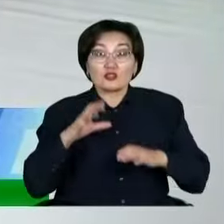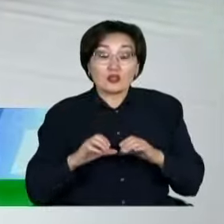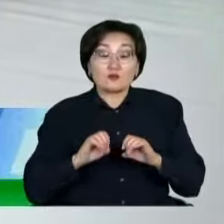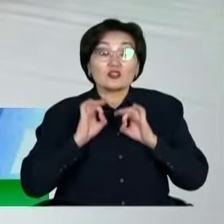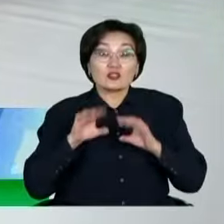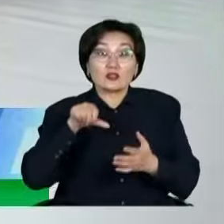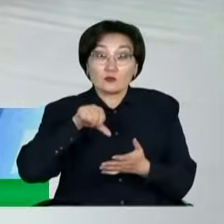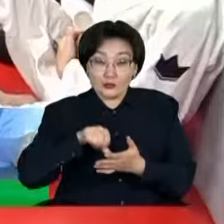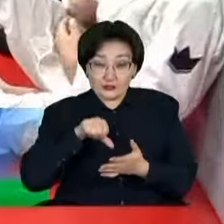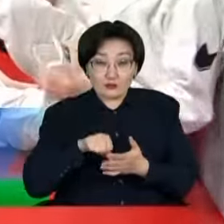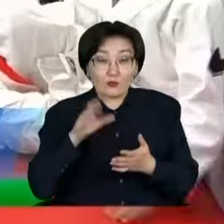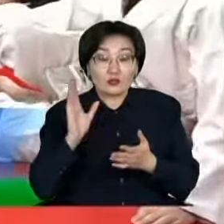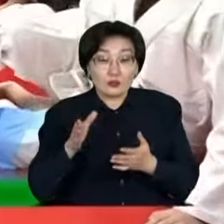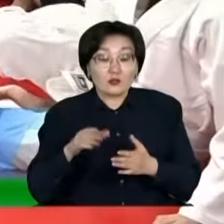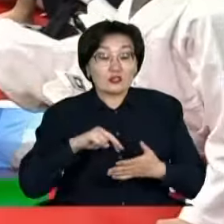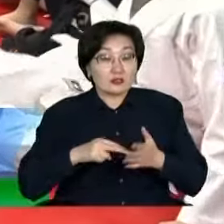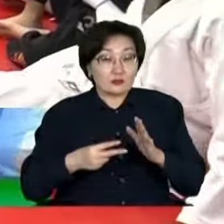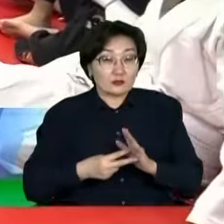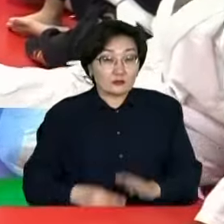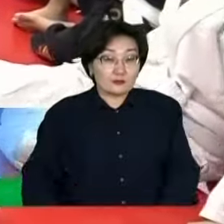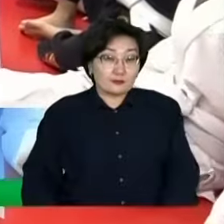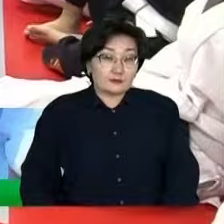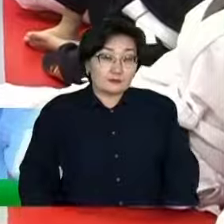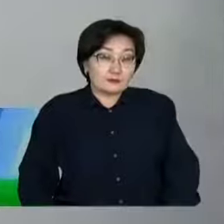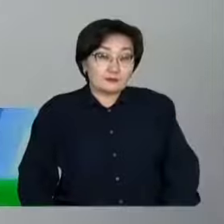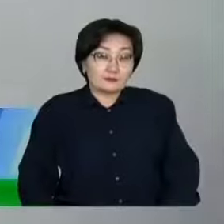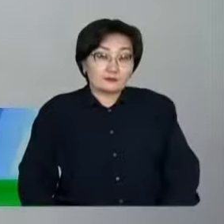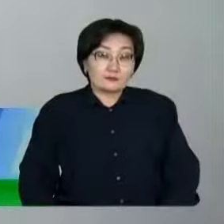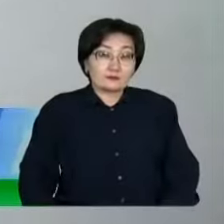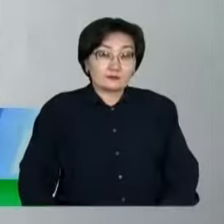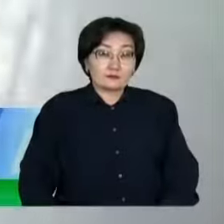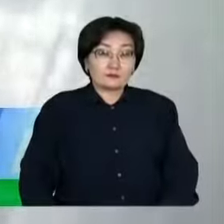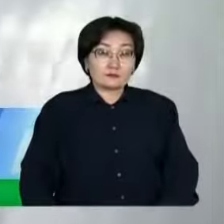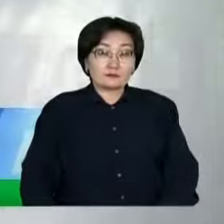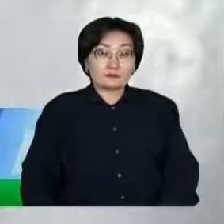намысын қорғап, абыройын асқақтатады. Еркебұлан Серікұлы, Жақсылық Тілепберген, Алматы телеарнасы.